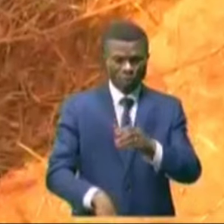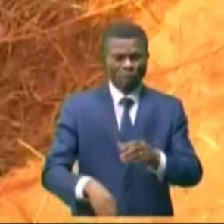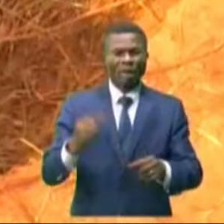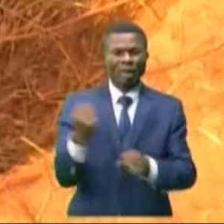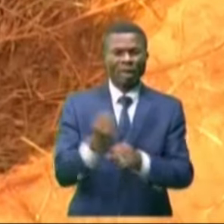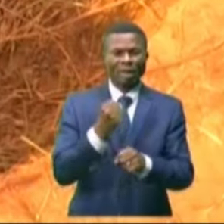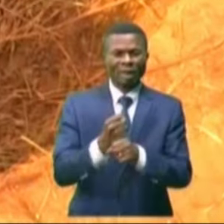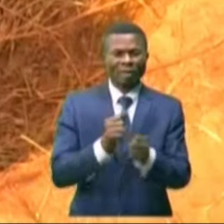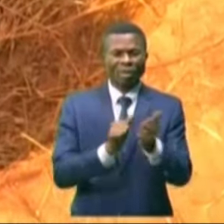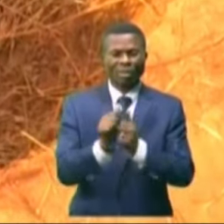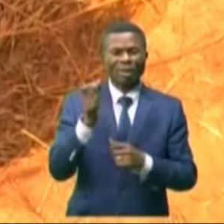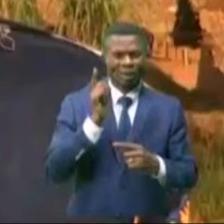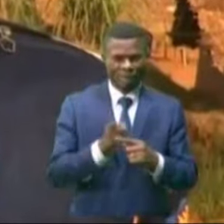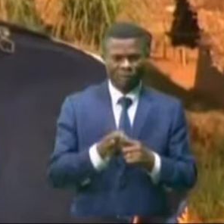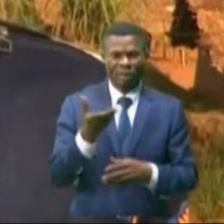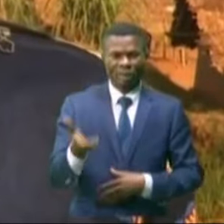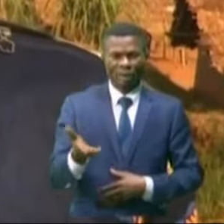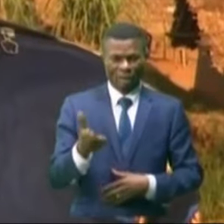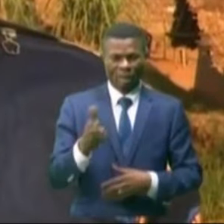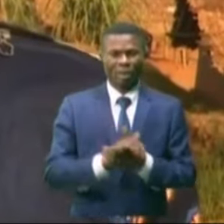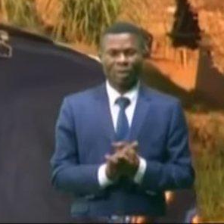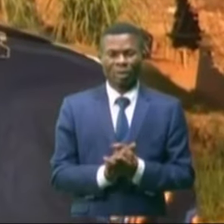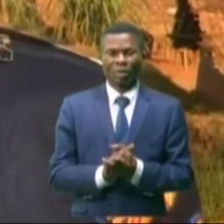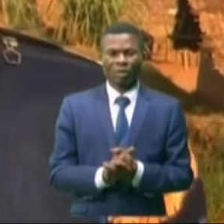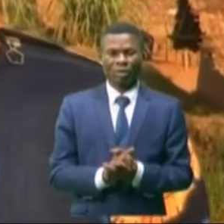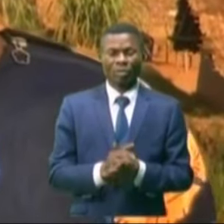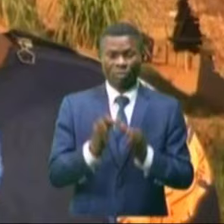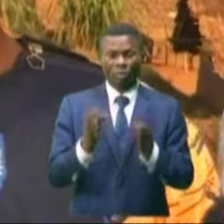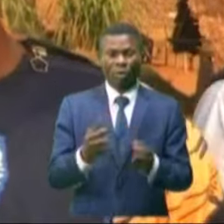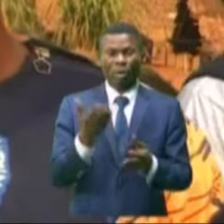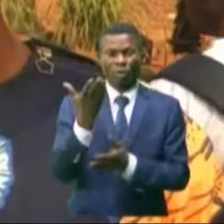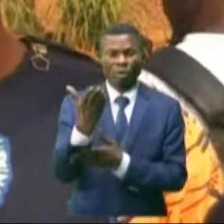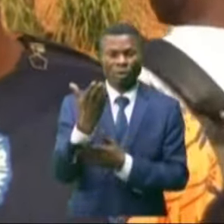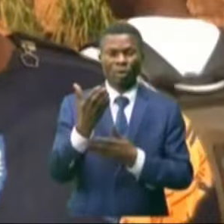de la population à danger. Nous